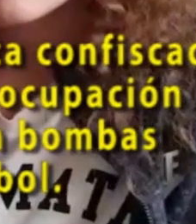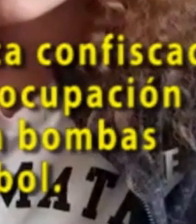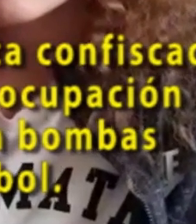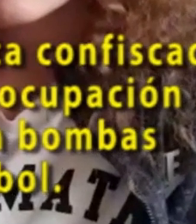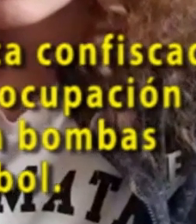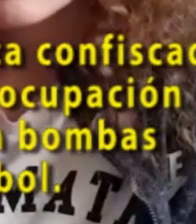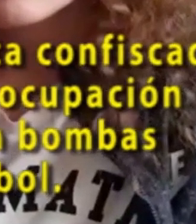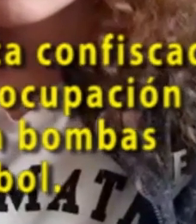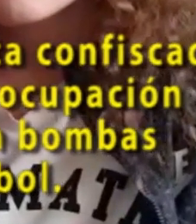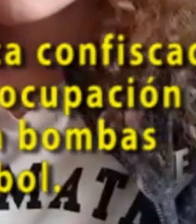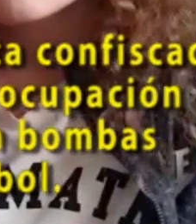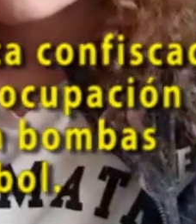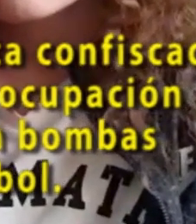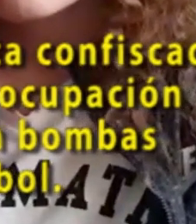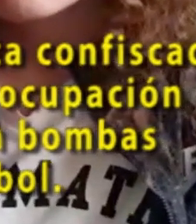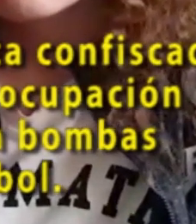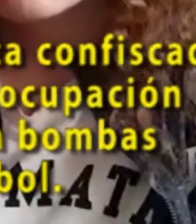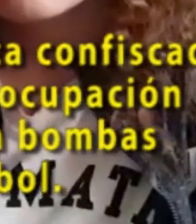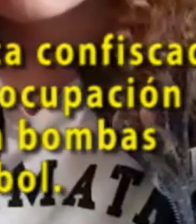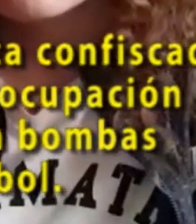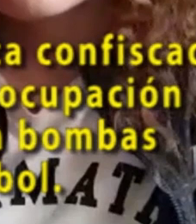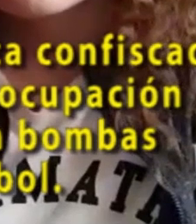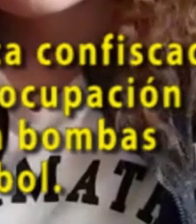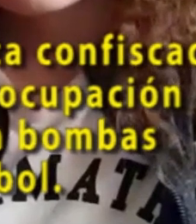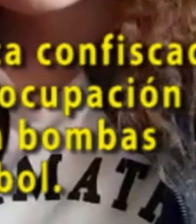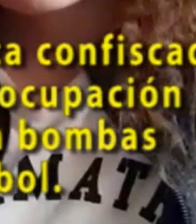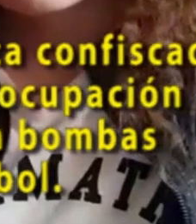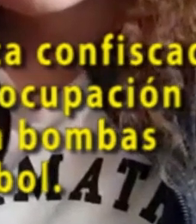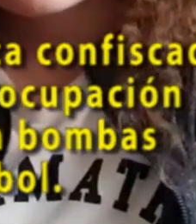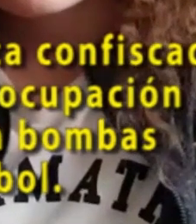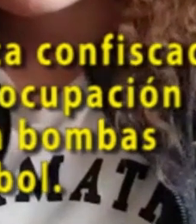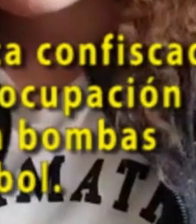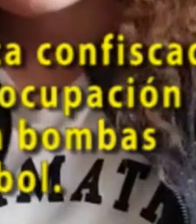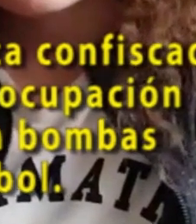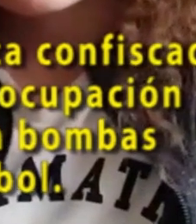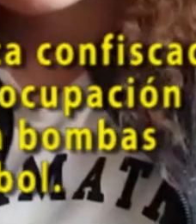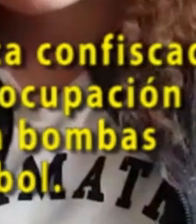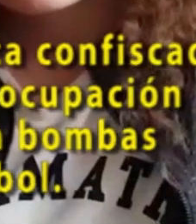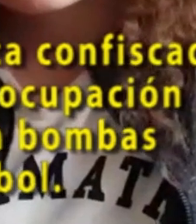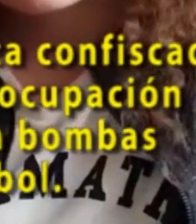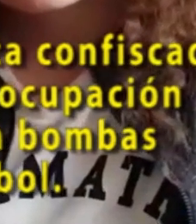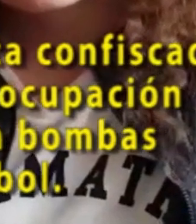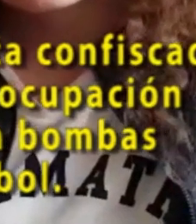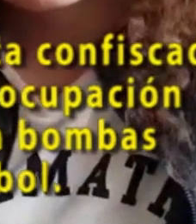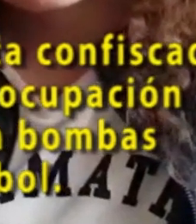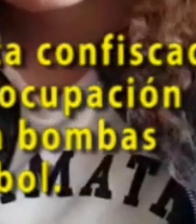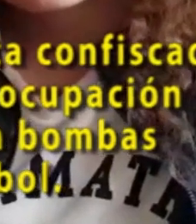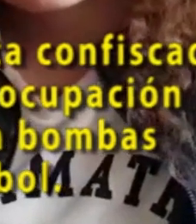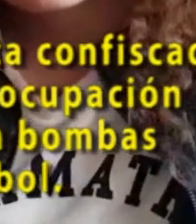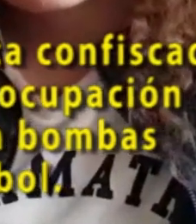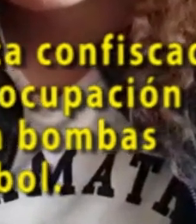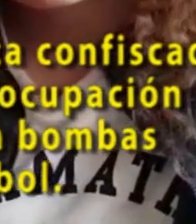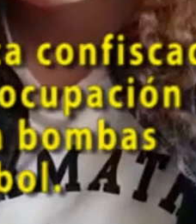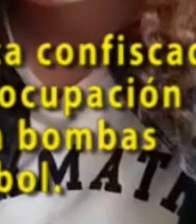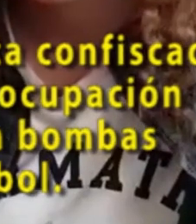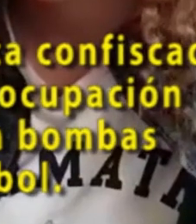بيقتحم القرية، بيقتحم البلد، بصير يضرب عليهم قنابل بس عشان هم بيلعبوا فوتبول في الشارع. بنحاول